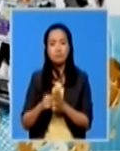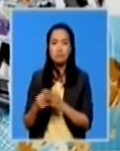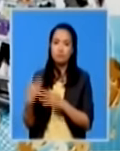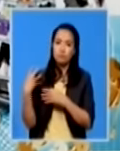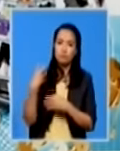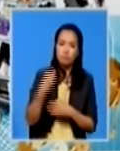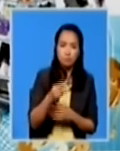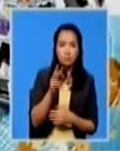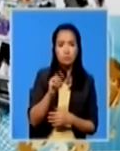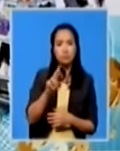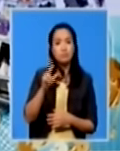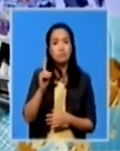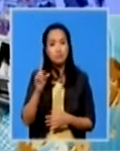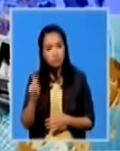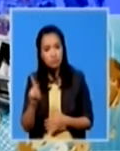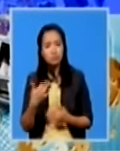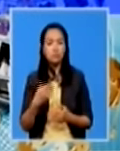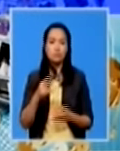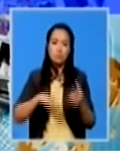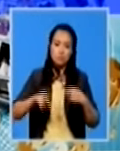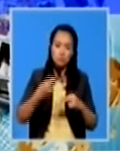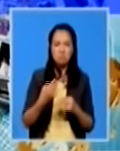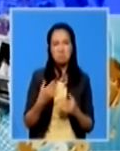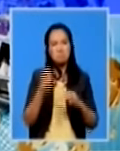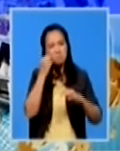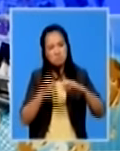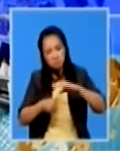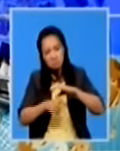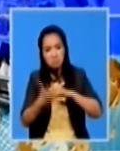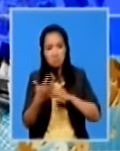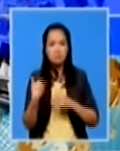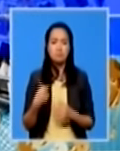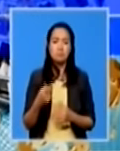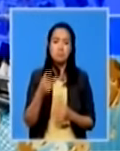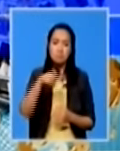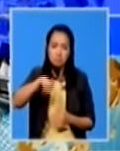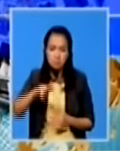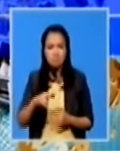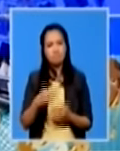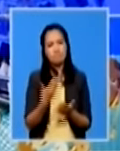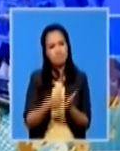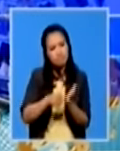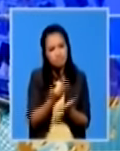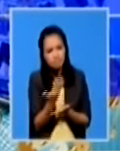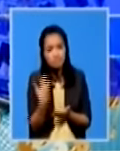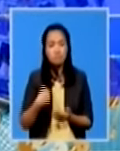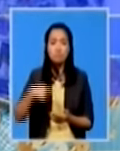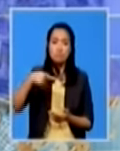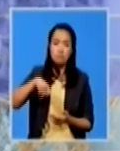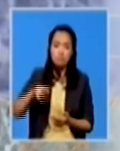ครับพรบการคุ้มครองคนไร้ที่พึ่งพรบทางการทวงถามหนี้พรบประกันวินาศภัยพรบ